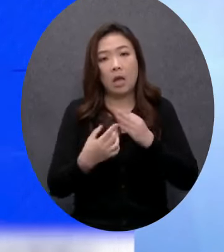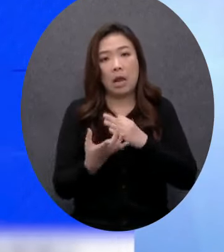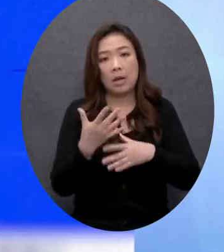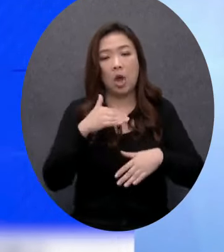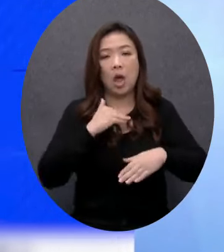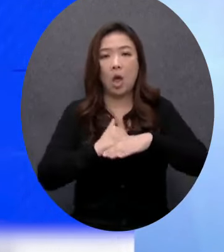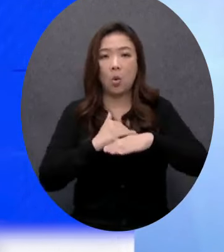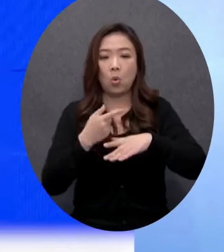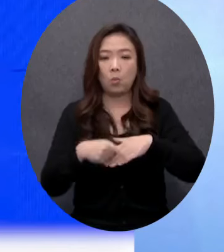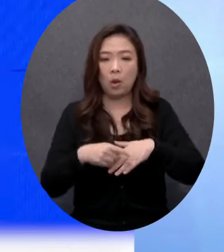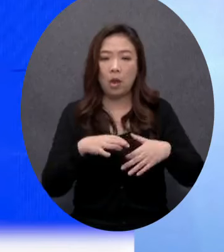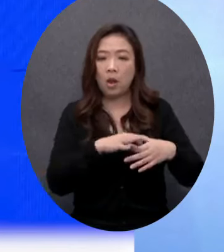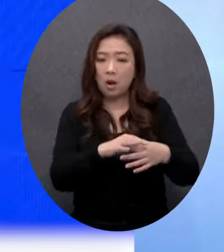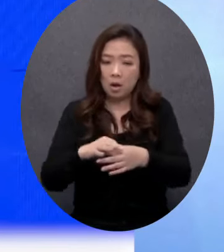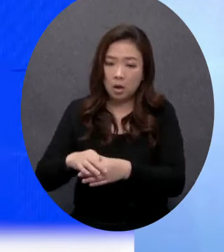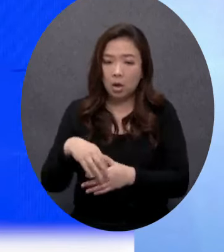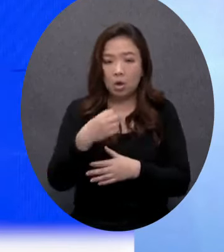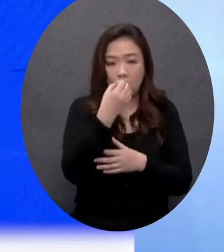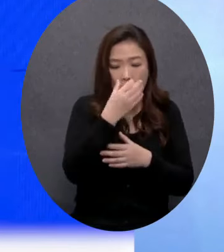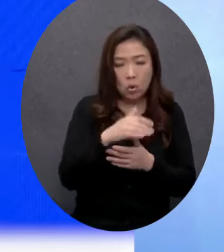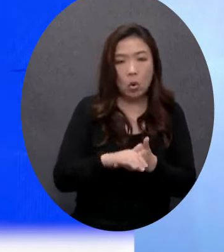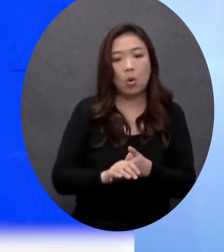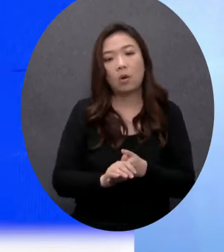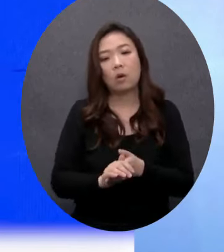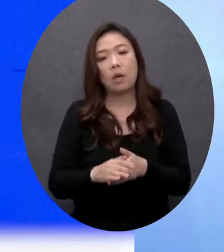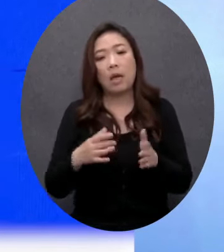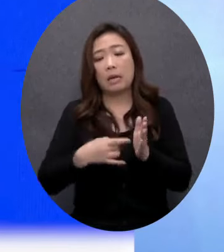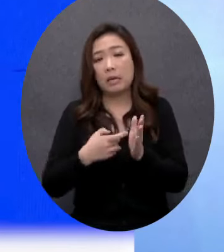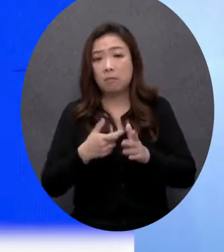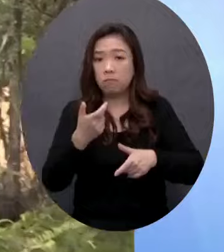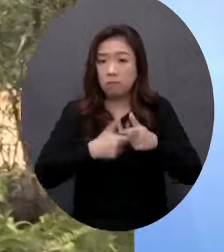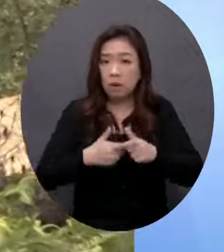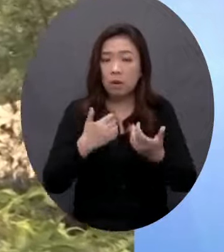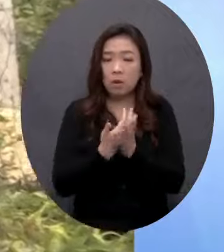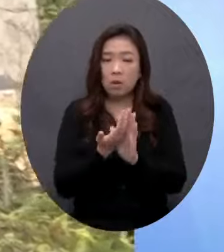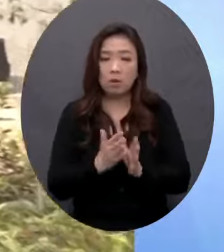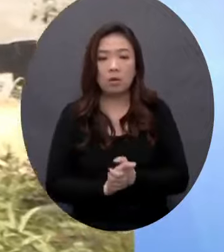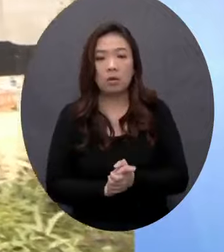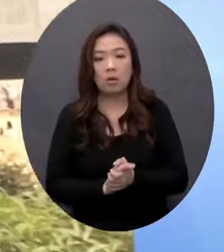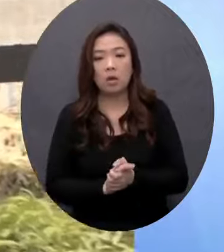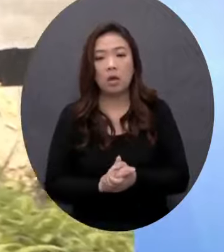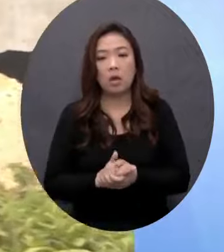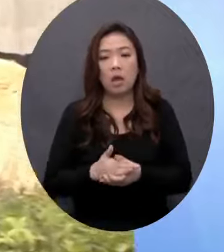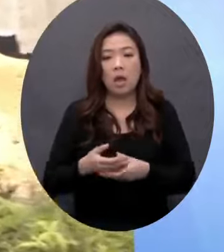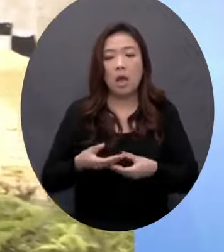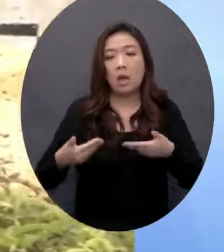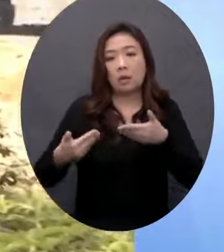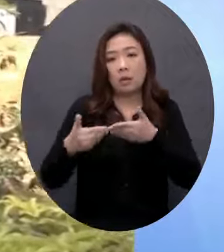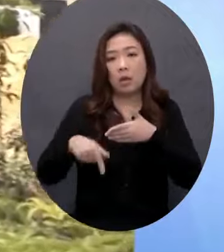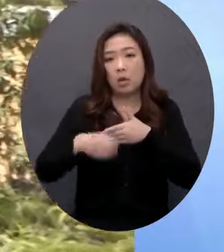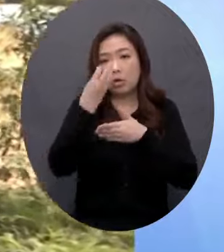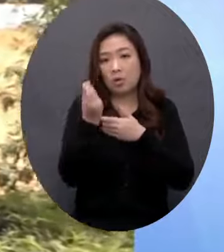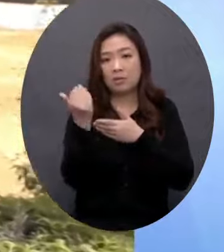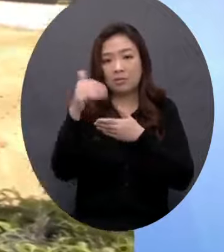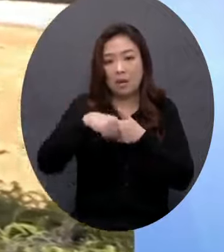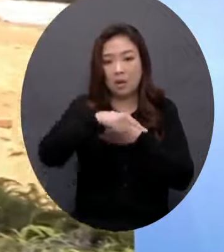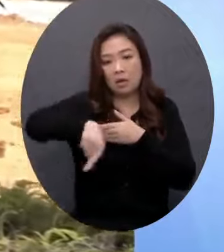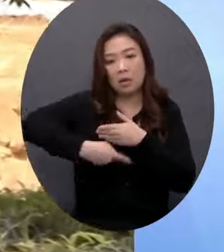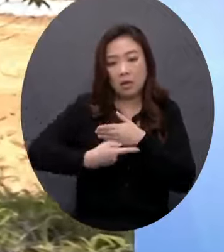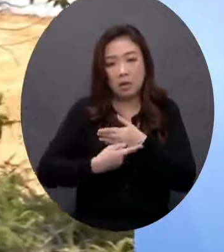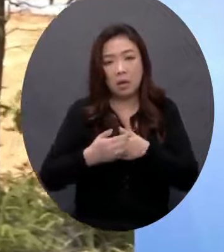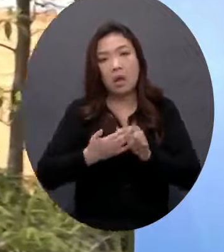动香港布局供应链和跨境电商等贸易平台，对接香港沙岭科创用地，协同